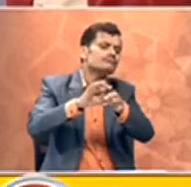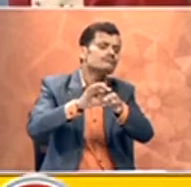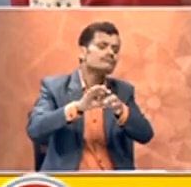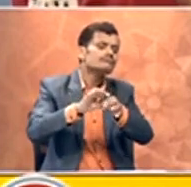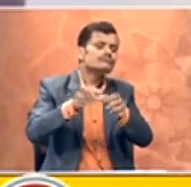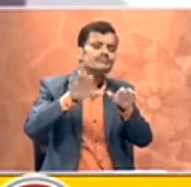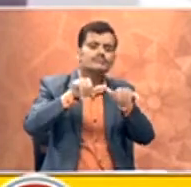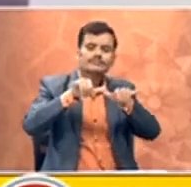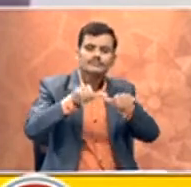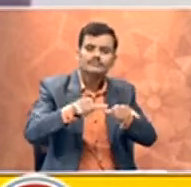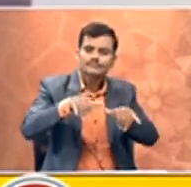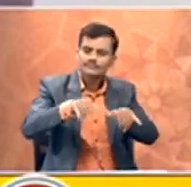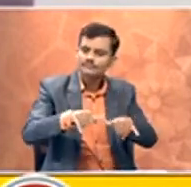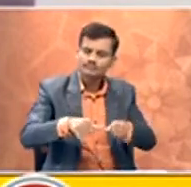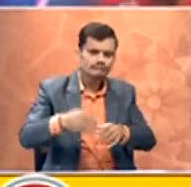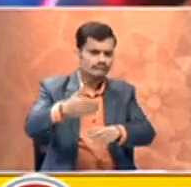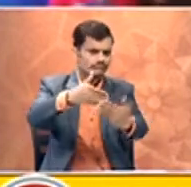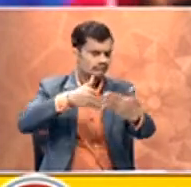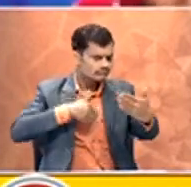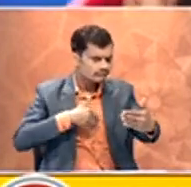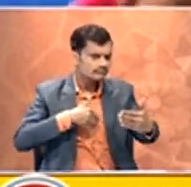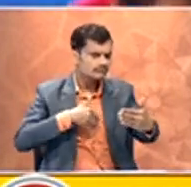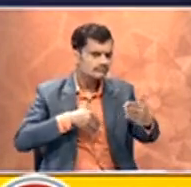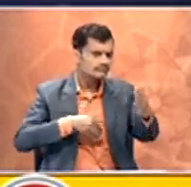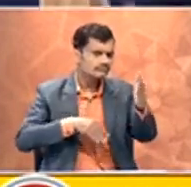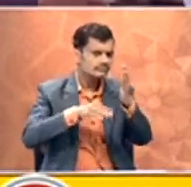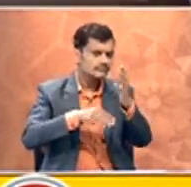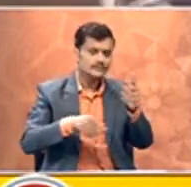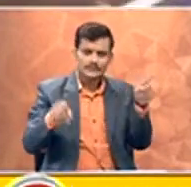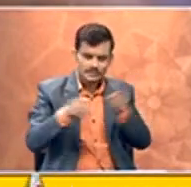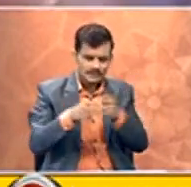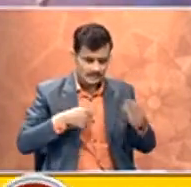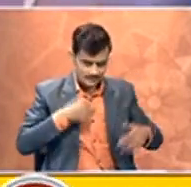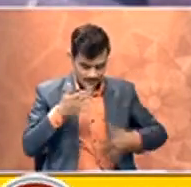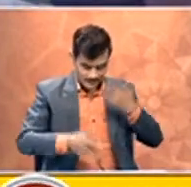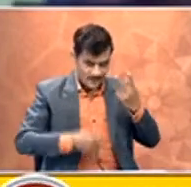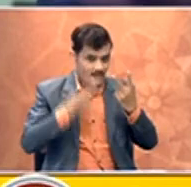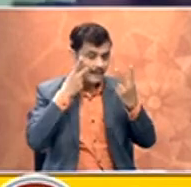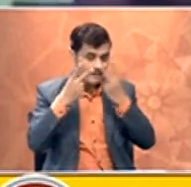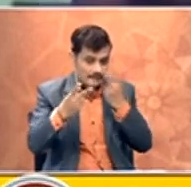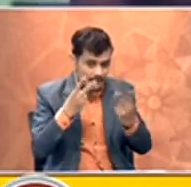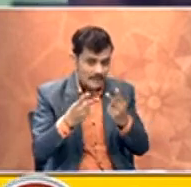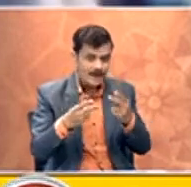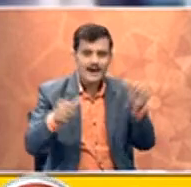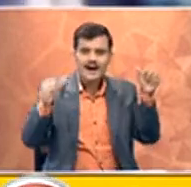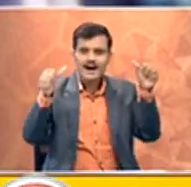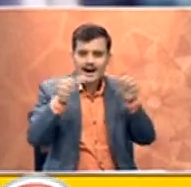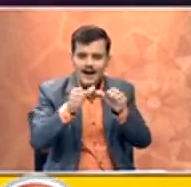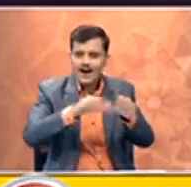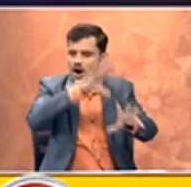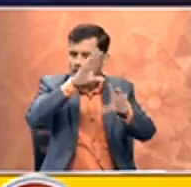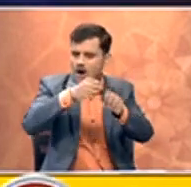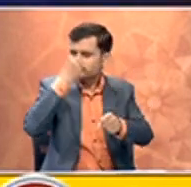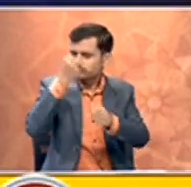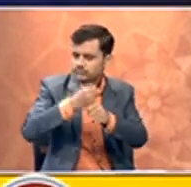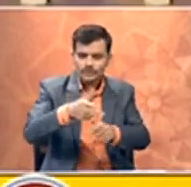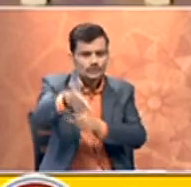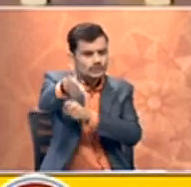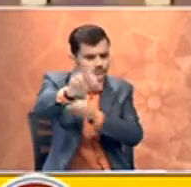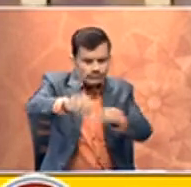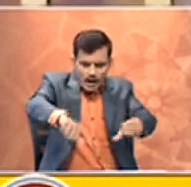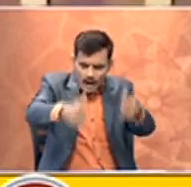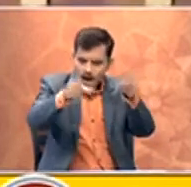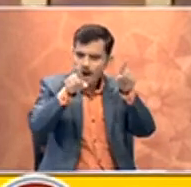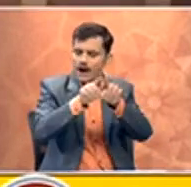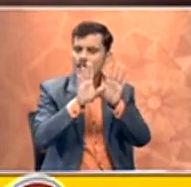इसमें तो हमने कभी पीछे नहीं रहना चाहिए। और मैं देख रहा हूं कि आर्चरी में हमारे लोग अच्छा कर रहे हैं, शूटिंग में अच्छा कर